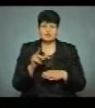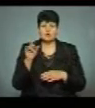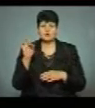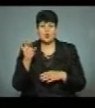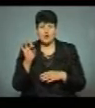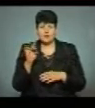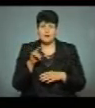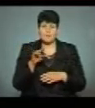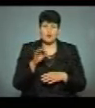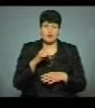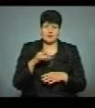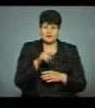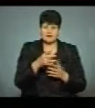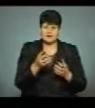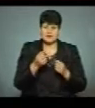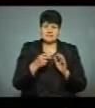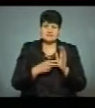та Покров. Вони набрали по